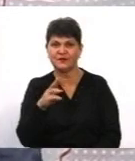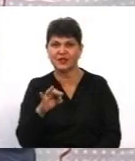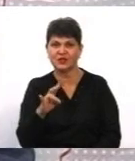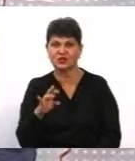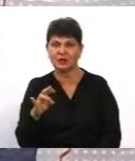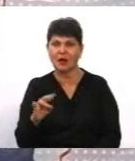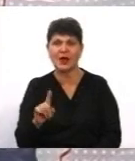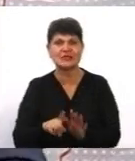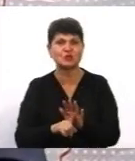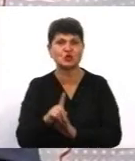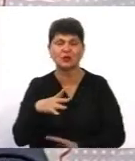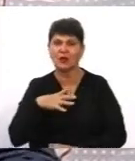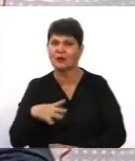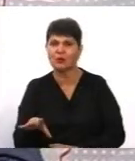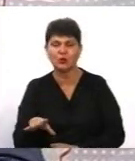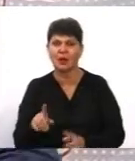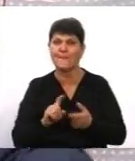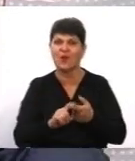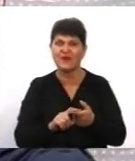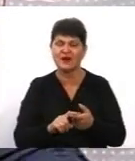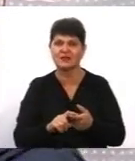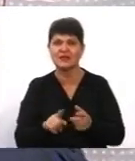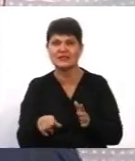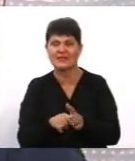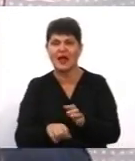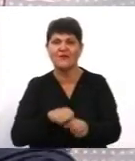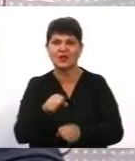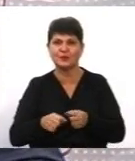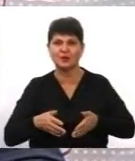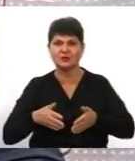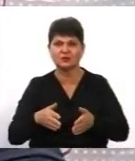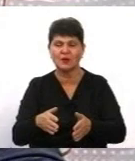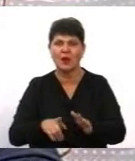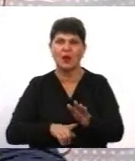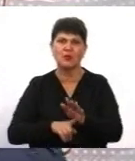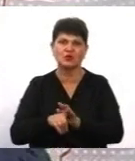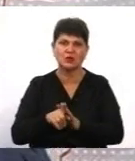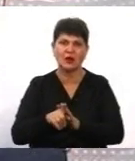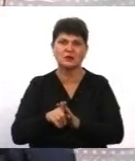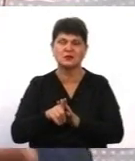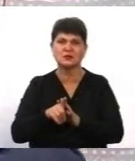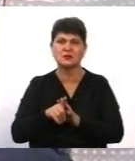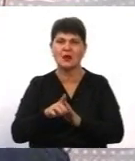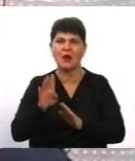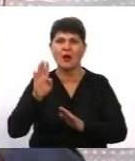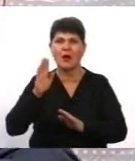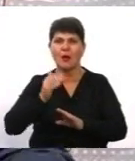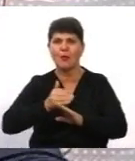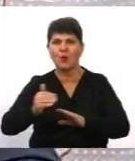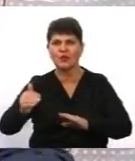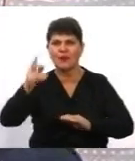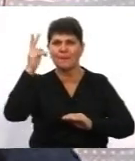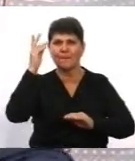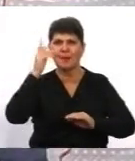була ніяк між собою пов'язані, десь велосипедні доріжки починались, потім різко закінчувались десь в іншому